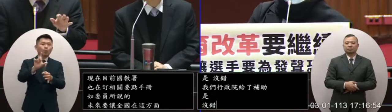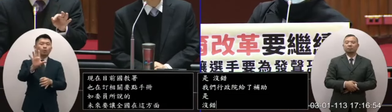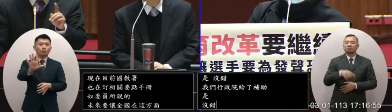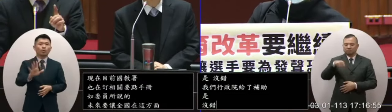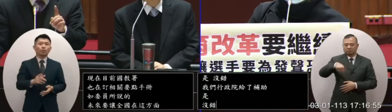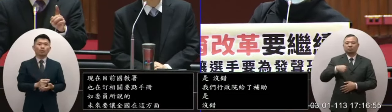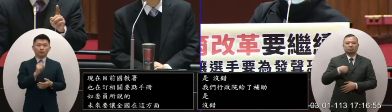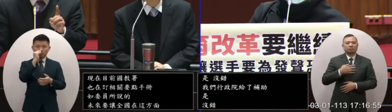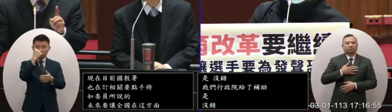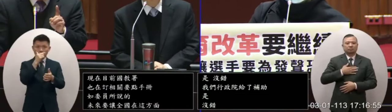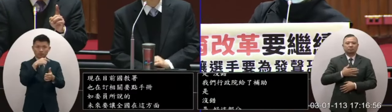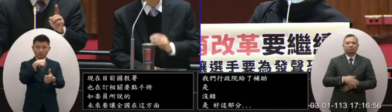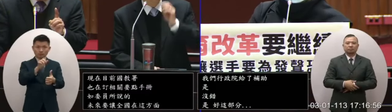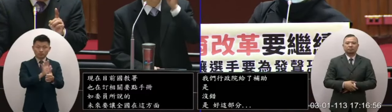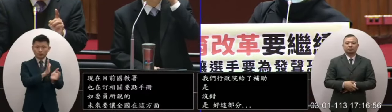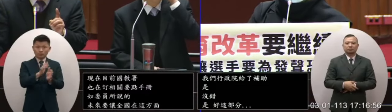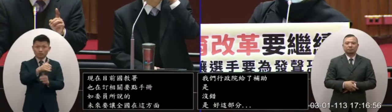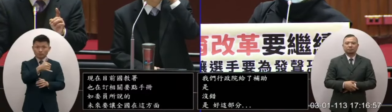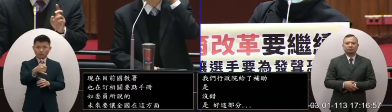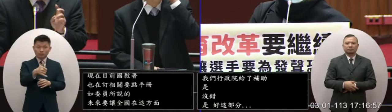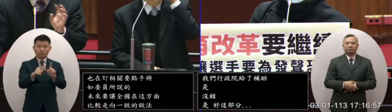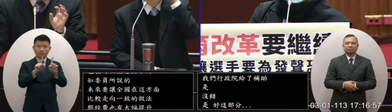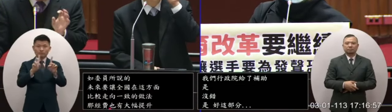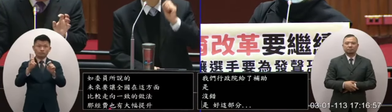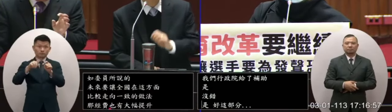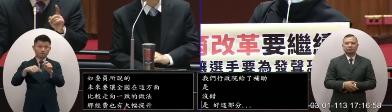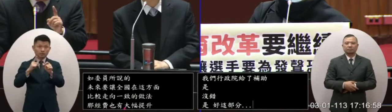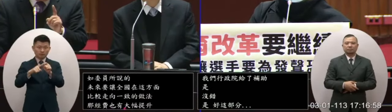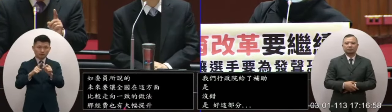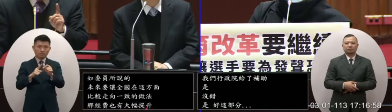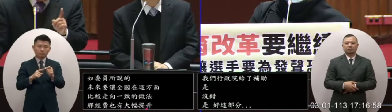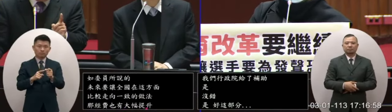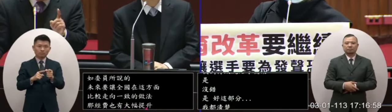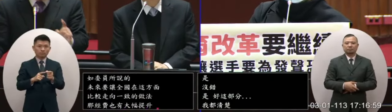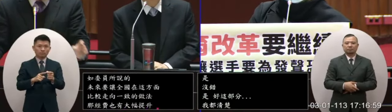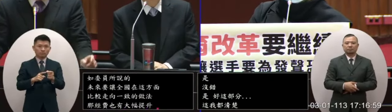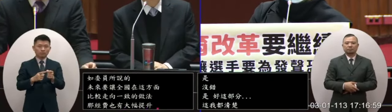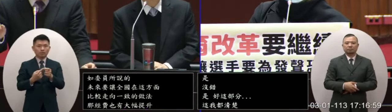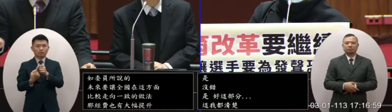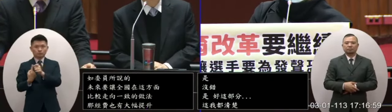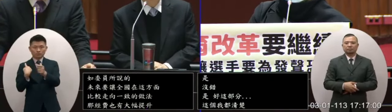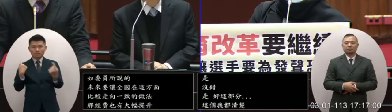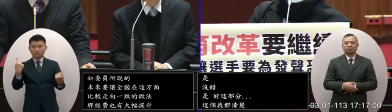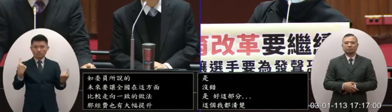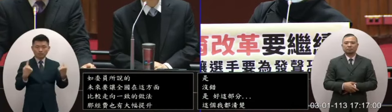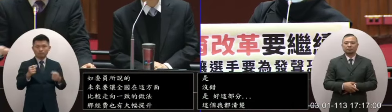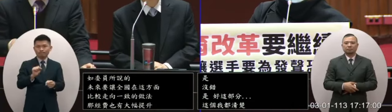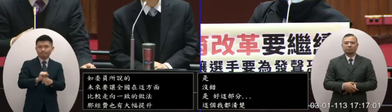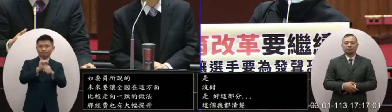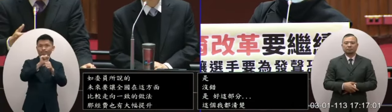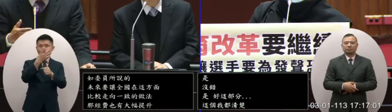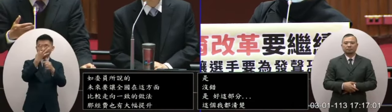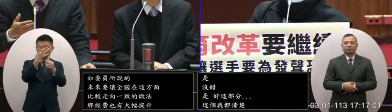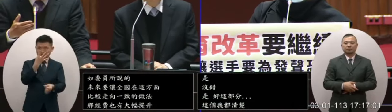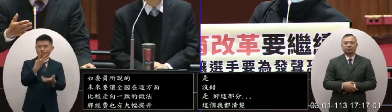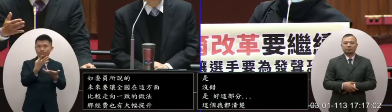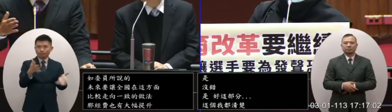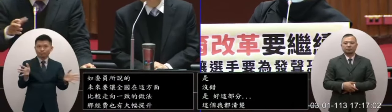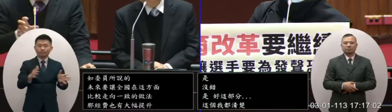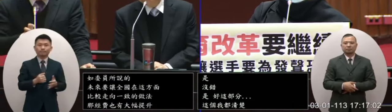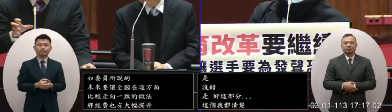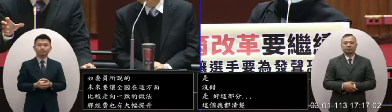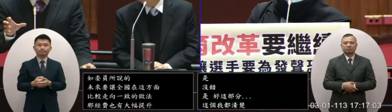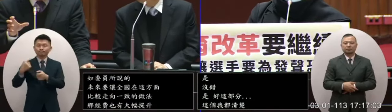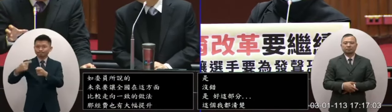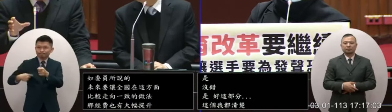个我 目前特教助理员在2013年已经到10亿，相较于2012年是增加4亿多哈、我想这部分逐